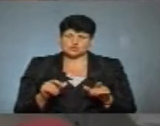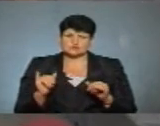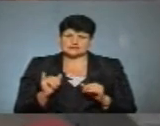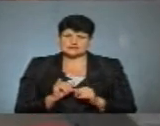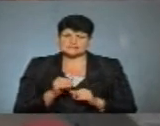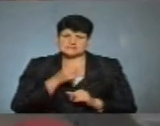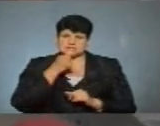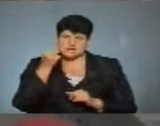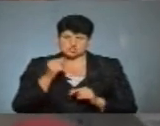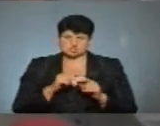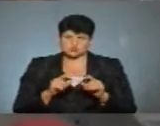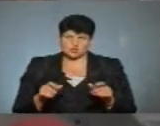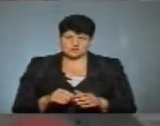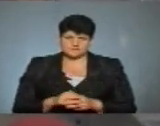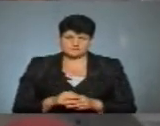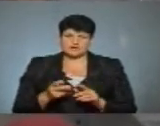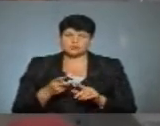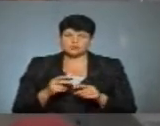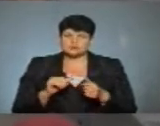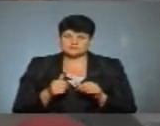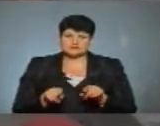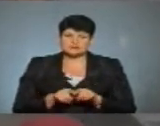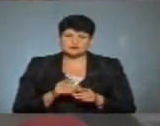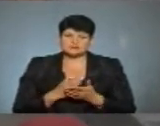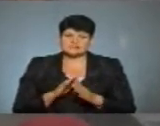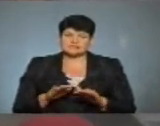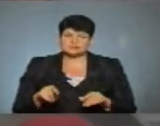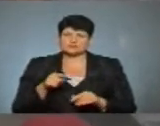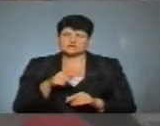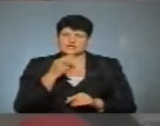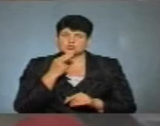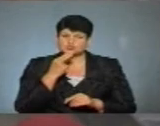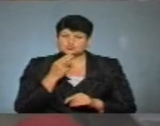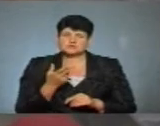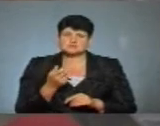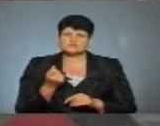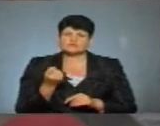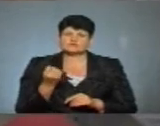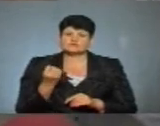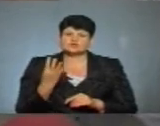відповідно, старша школа. Друга зміна, у нас теж також є дітки, вони харчуються вже от в